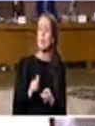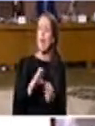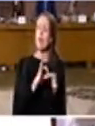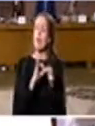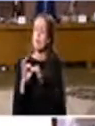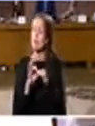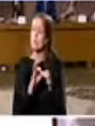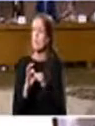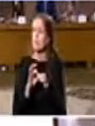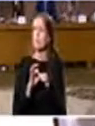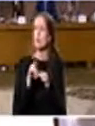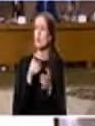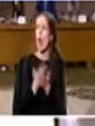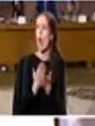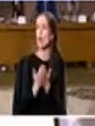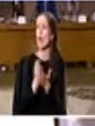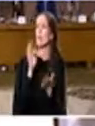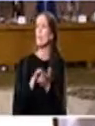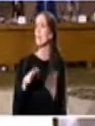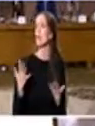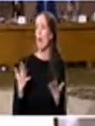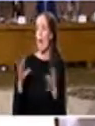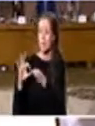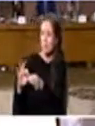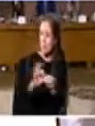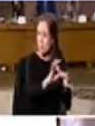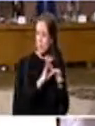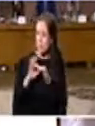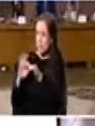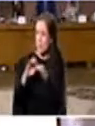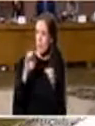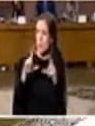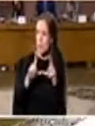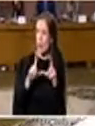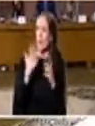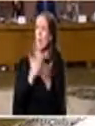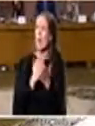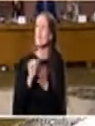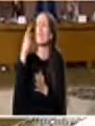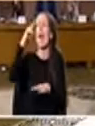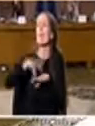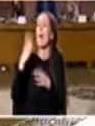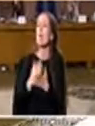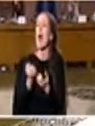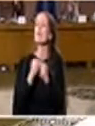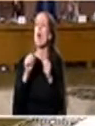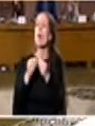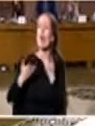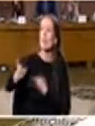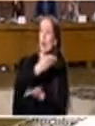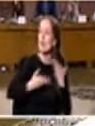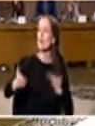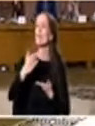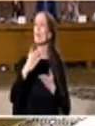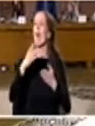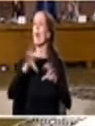vezi sa onim što jeste bio osnovni cilj formiranja integracije, a to je slobodno tržište, odnosno slobodno kretanje